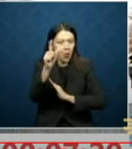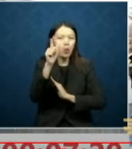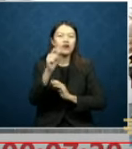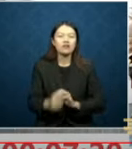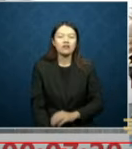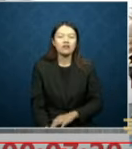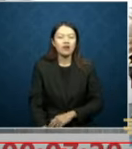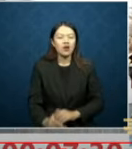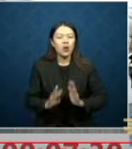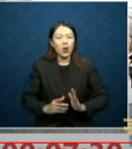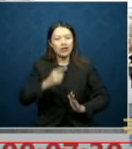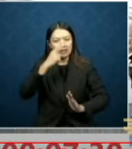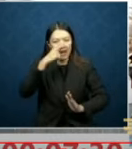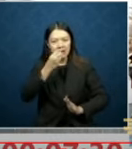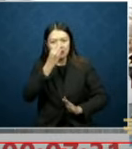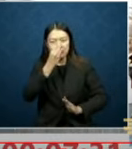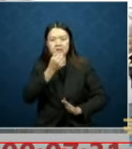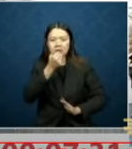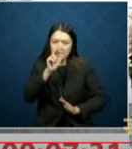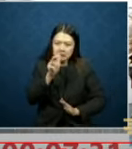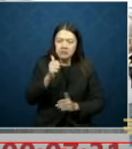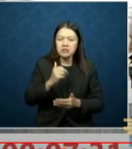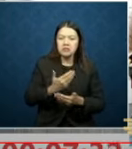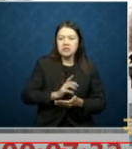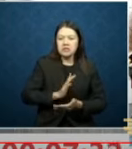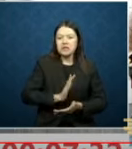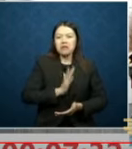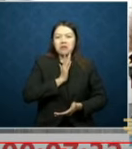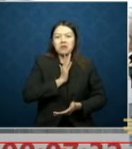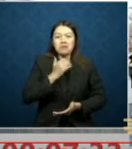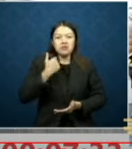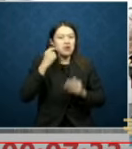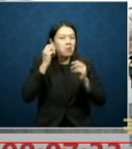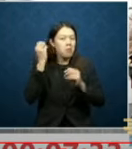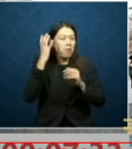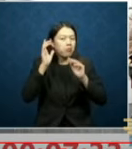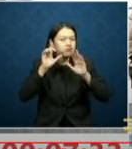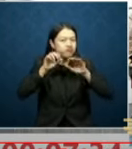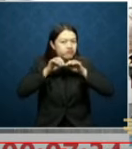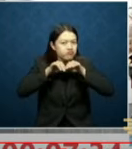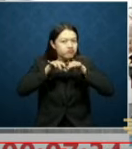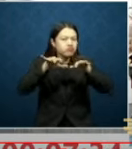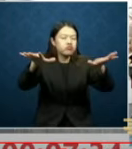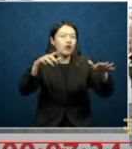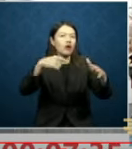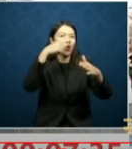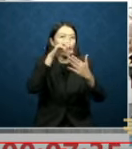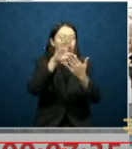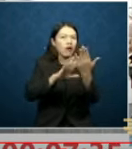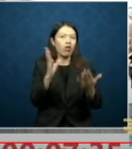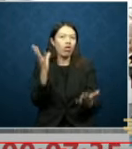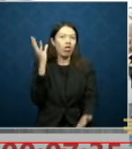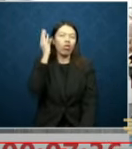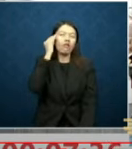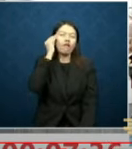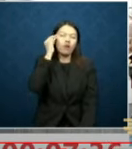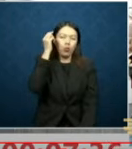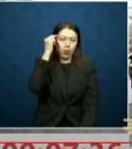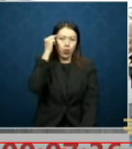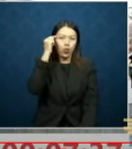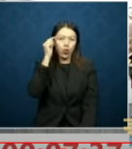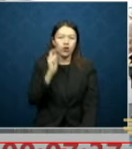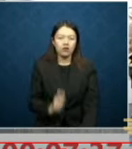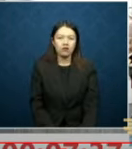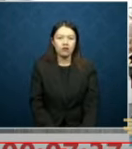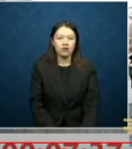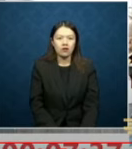นไทยมีกินมีใช้มีเกียรติมีศักดิ์ศรียังก้องอยู่ในสวดประสาทคนไทยทั่วประเทศ